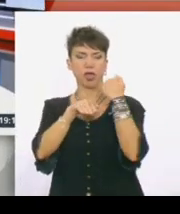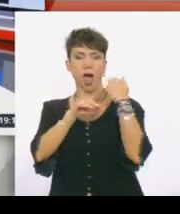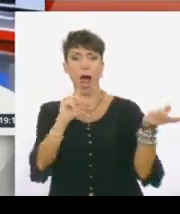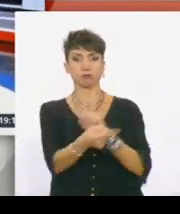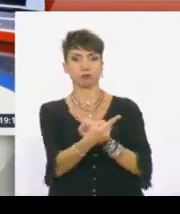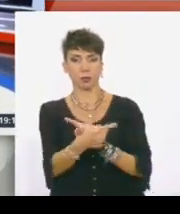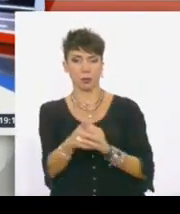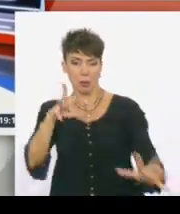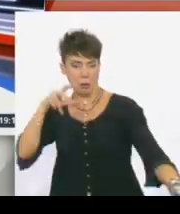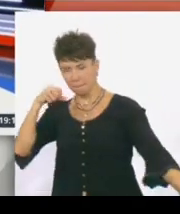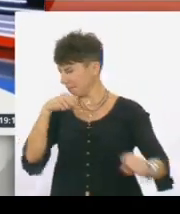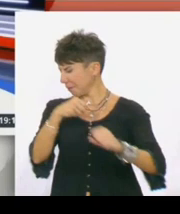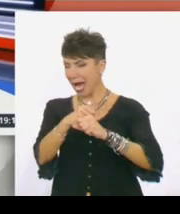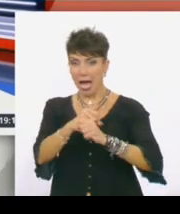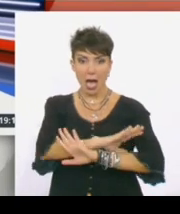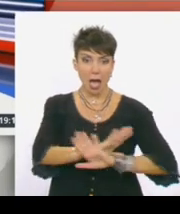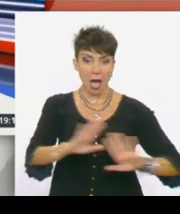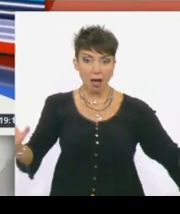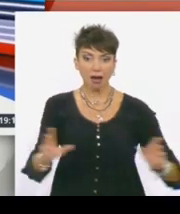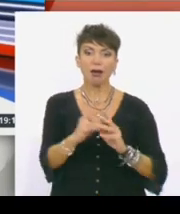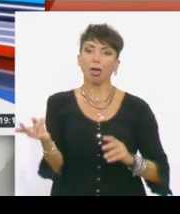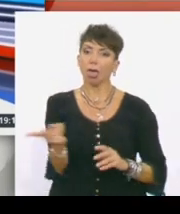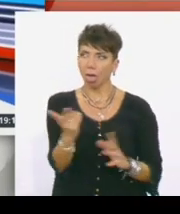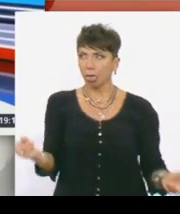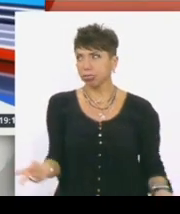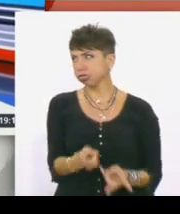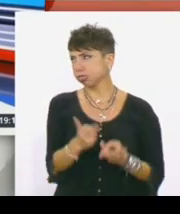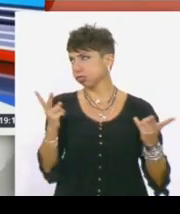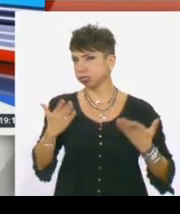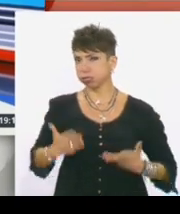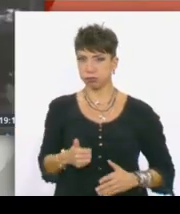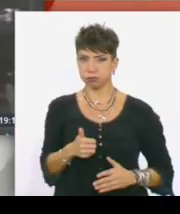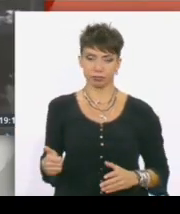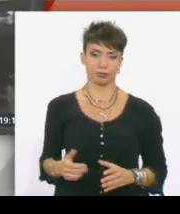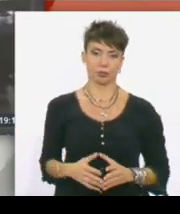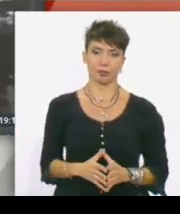Τελικά συγκρούστηκε με τοπικά με άλλο γεωταχή. Ευτυχώς οι δύο οδηγοί τραυματίστηκαν ελαφρά.